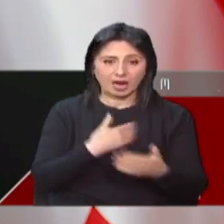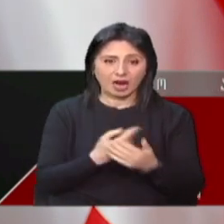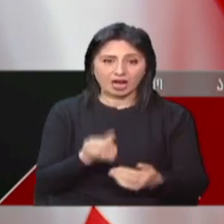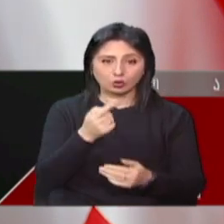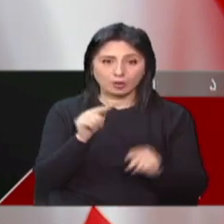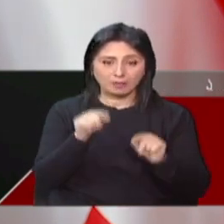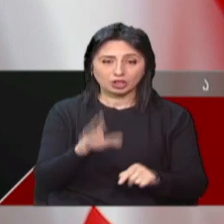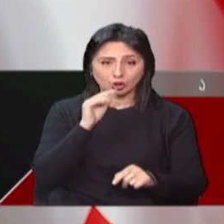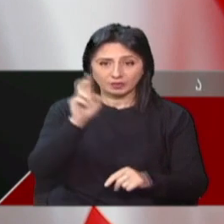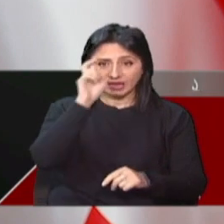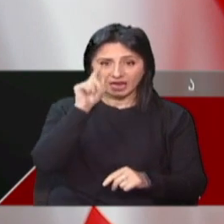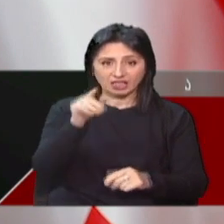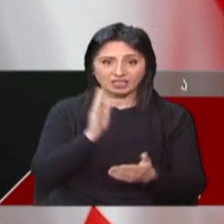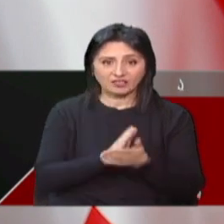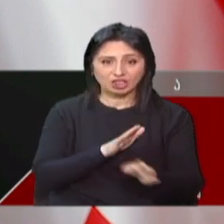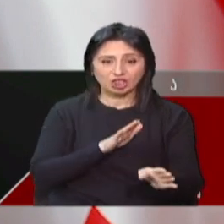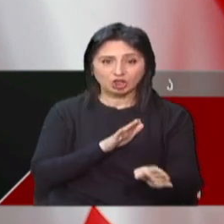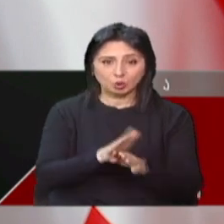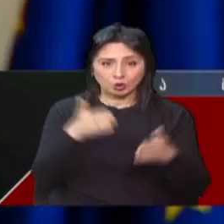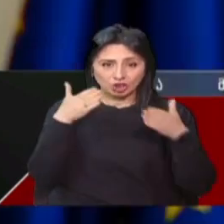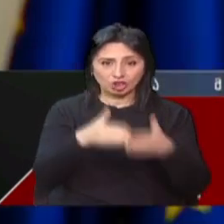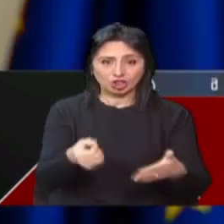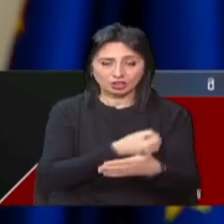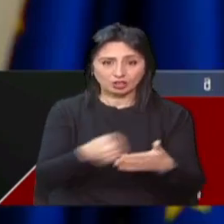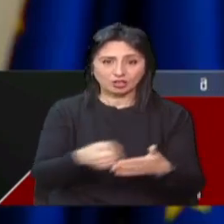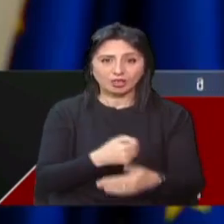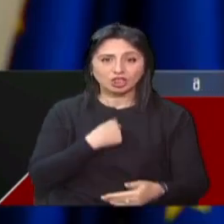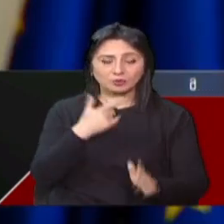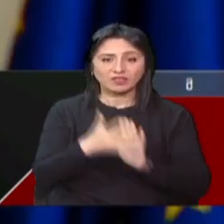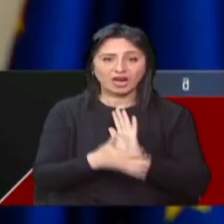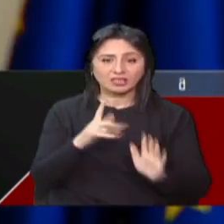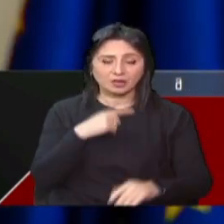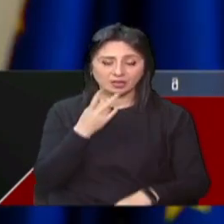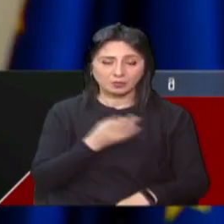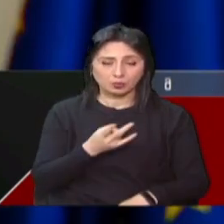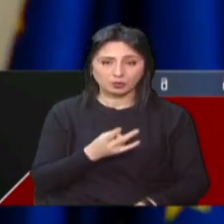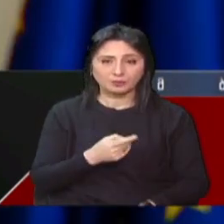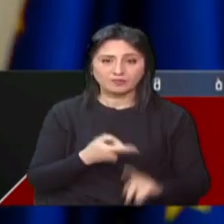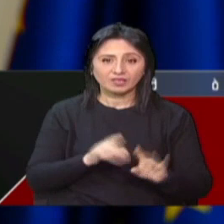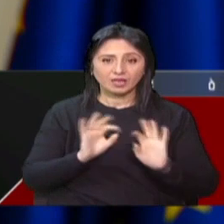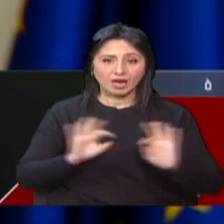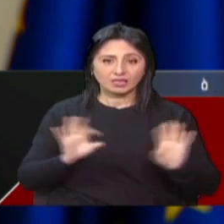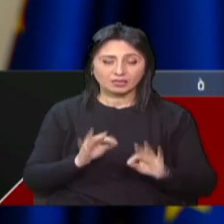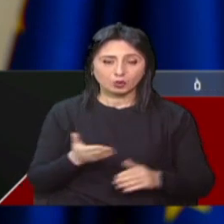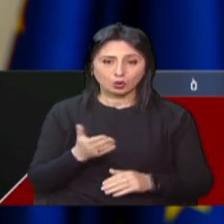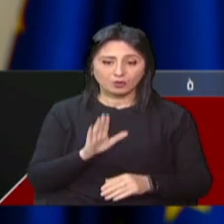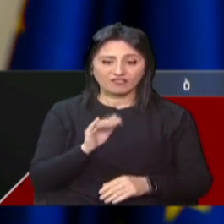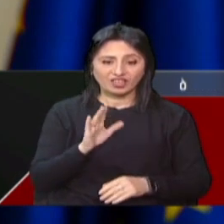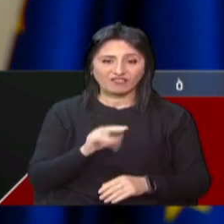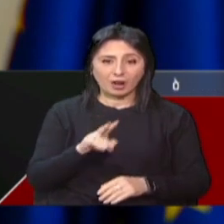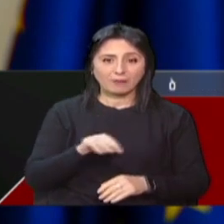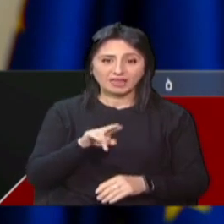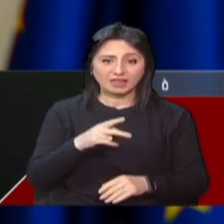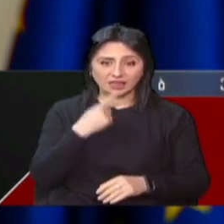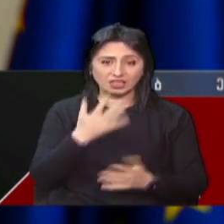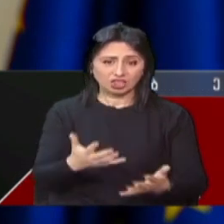გააქტიურონ მაშინ, როდესაც ხელისუფლება არის სრულ ჩიხში შესული. ჩემთვის გასაგებია, რა თქმა უნდა, ის განცხადებები, რომელსაც ვივა მედი აკეთებს, იმიტომ